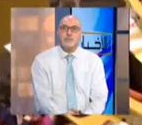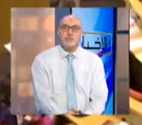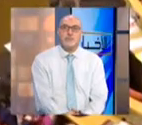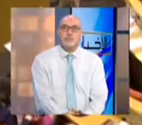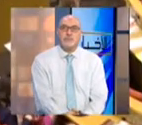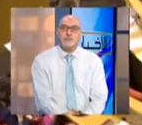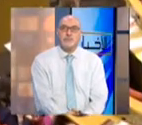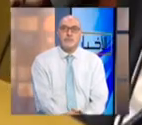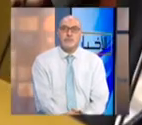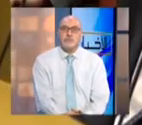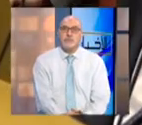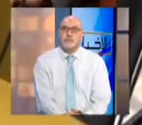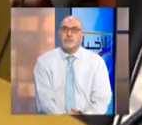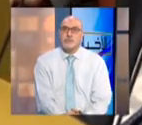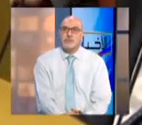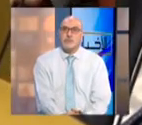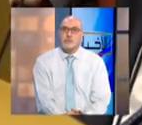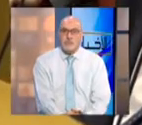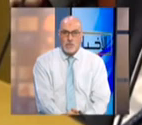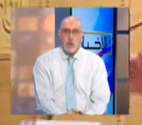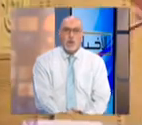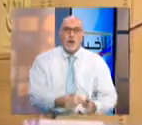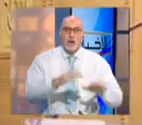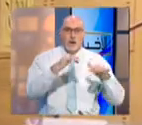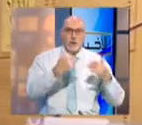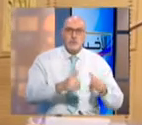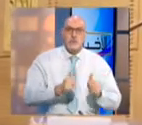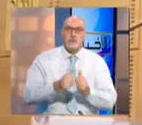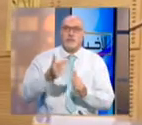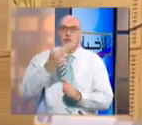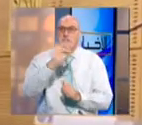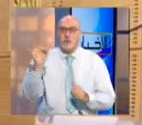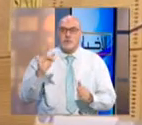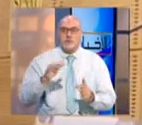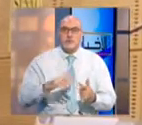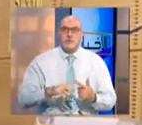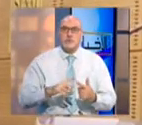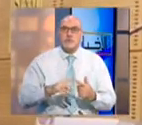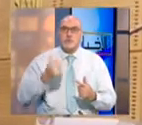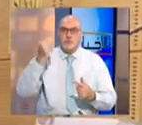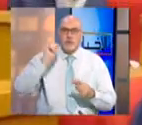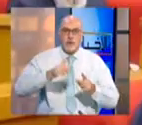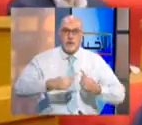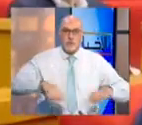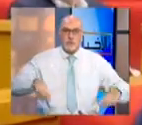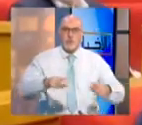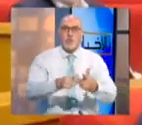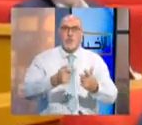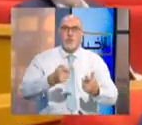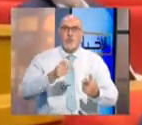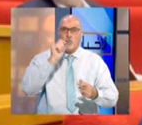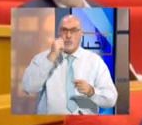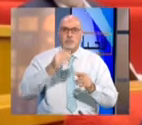إنه الطموح الذي أبدته جمعية فرنسا والجزائر بمناسبة اجتماعها الوطني الذي عقد بالأمس. الفكرة تتمثل في بث